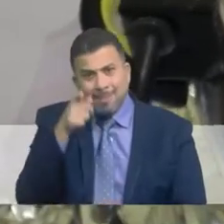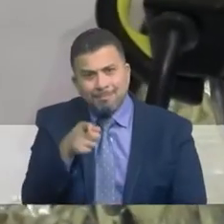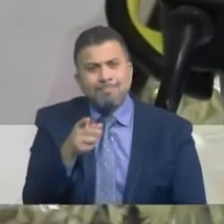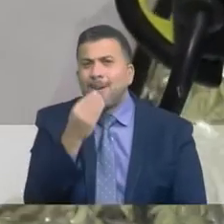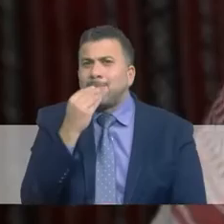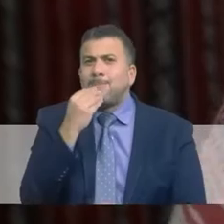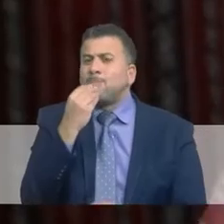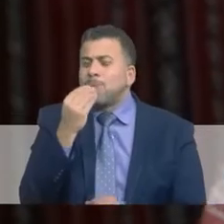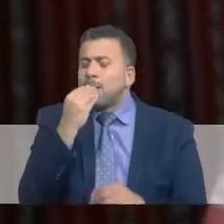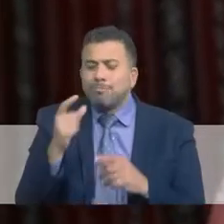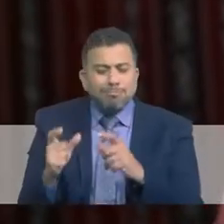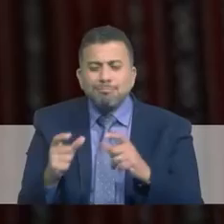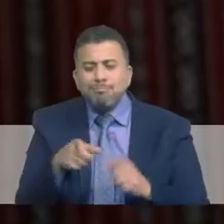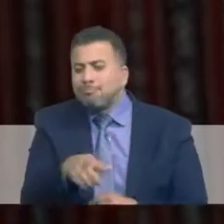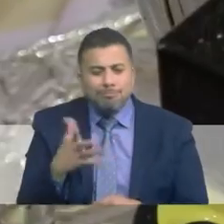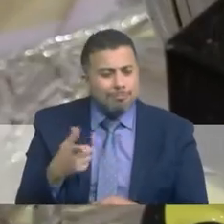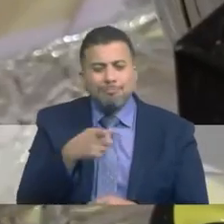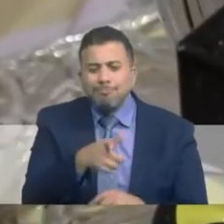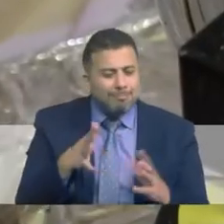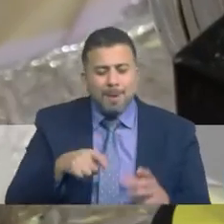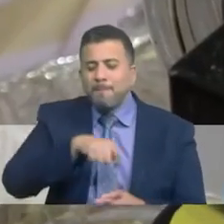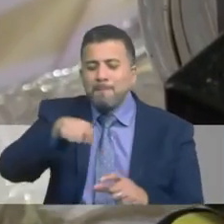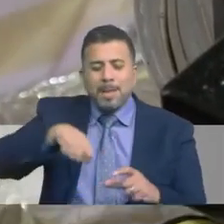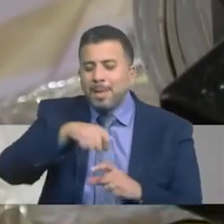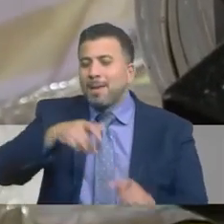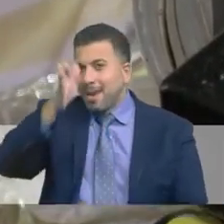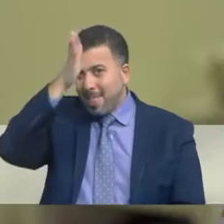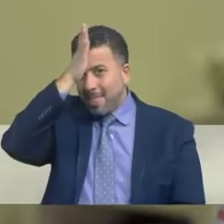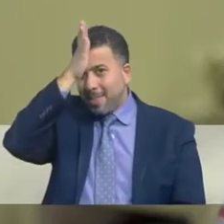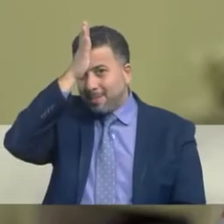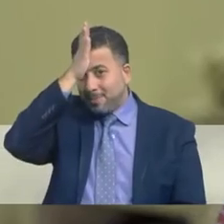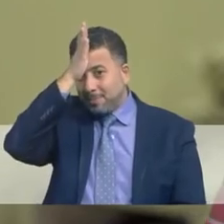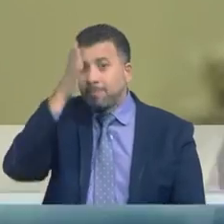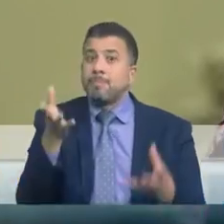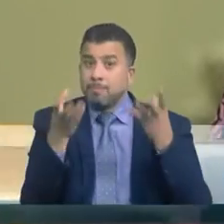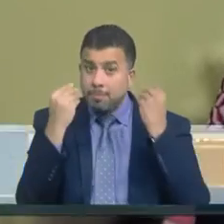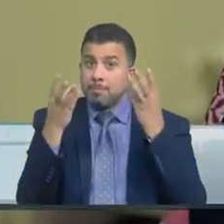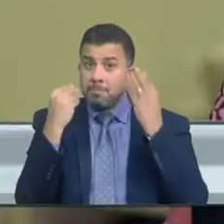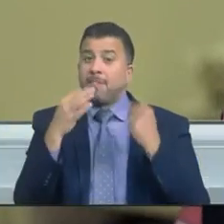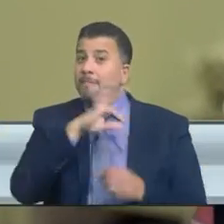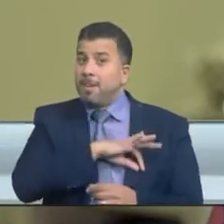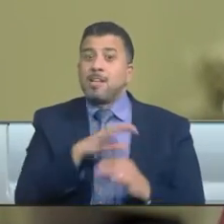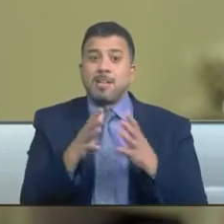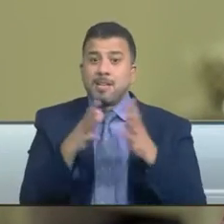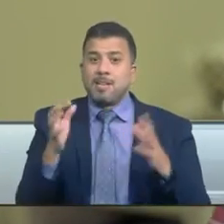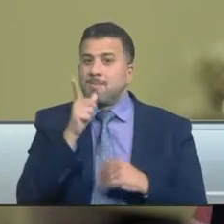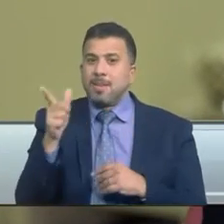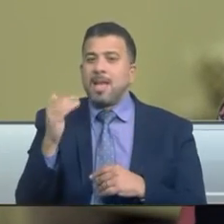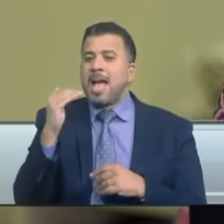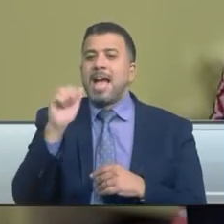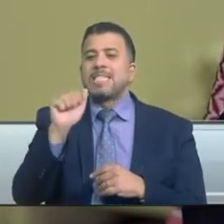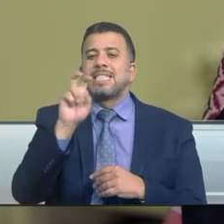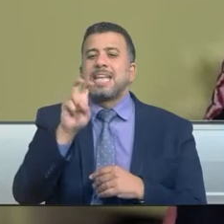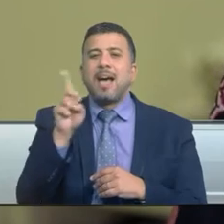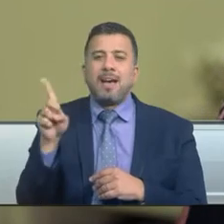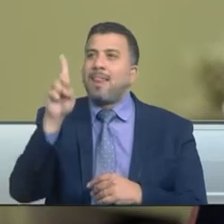وحتى الأطباق الأخرى في المطبخ العراقي. استفادت أشياء كثيرة، والخاصة الله